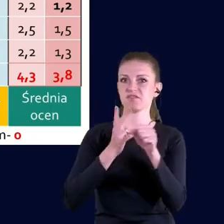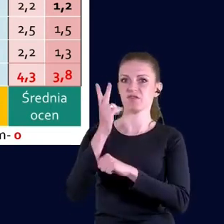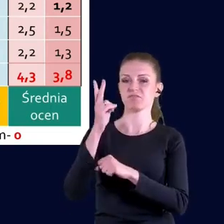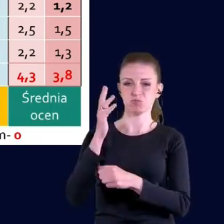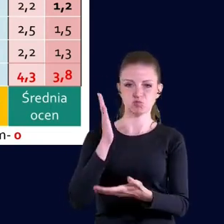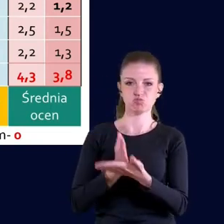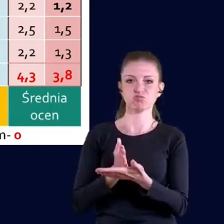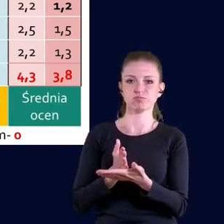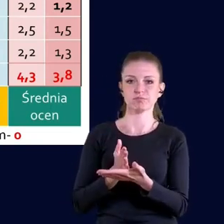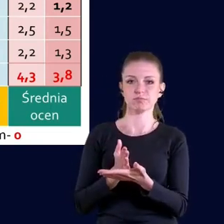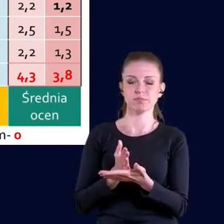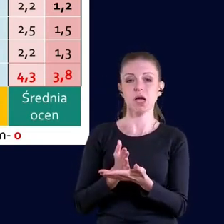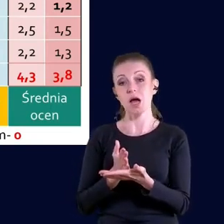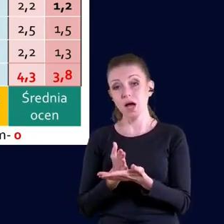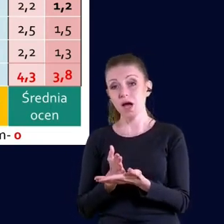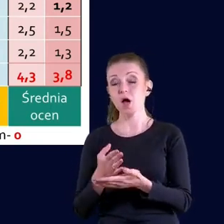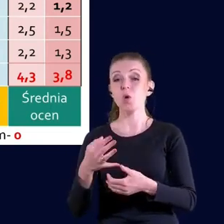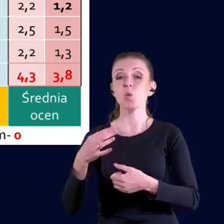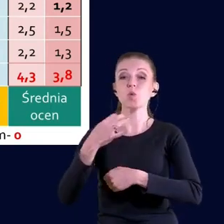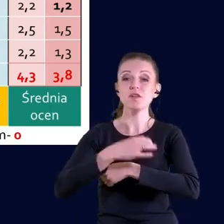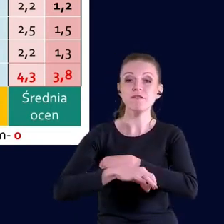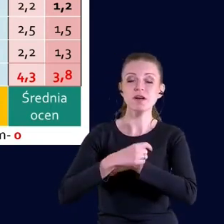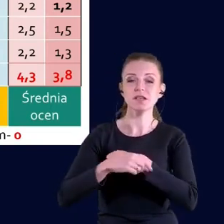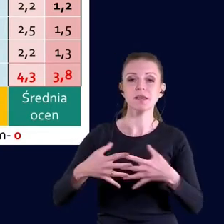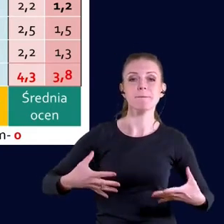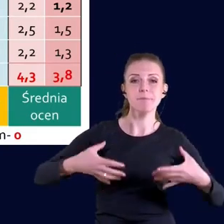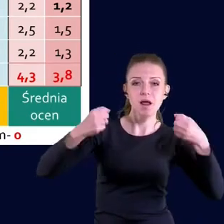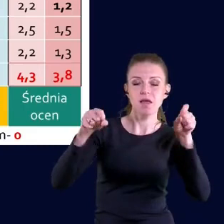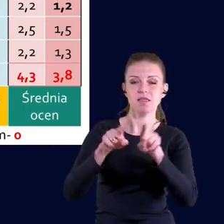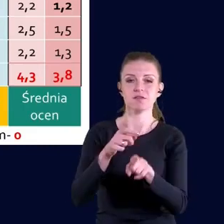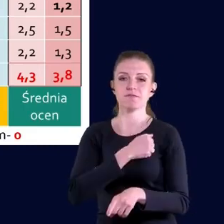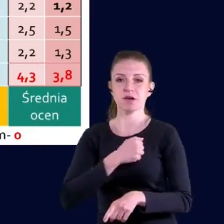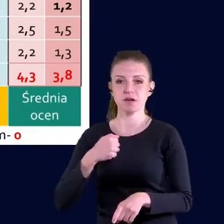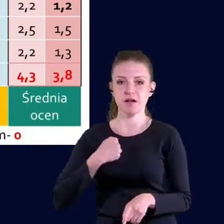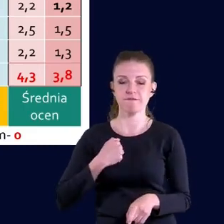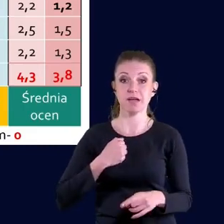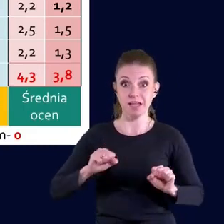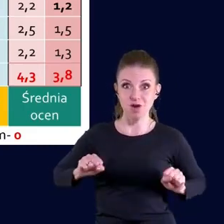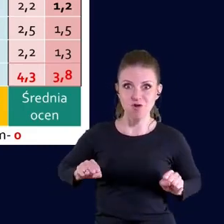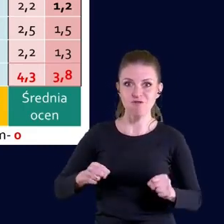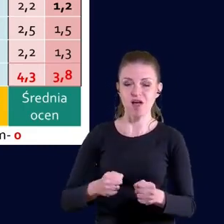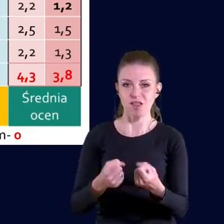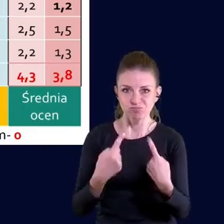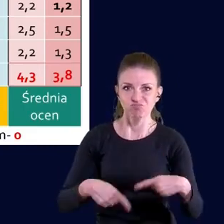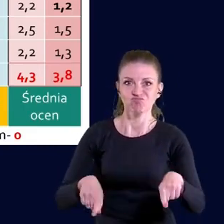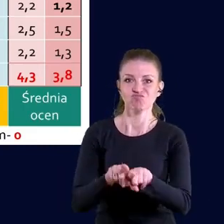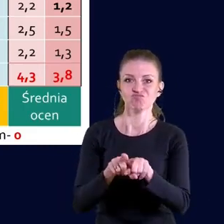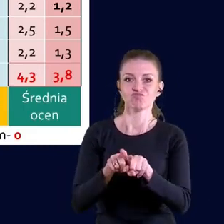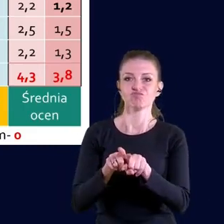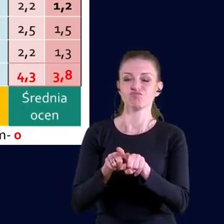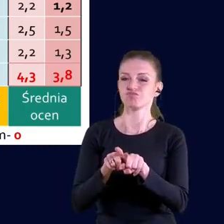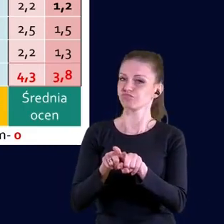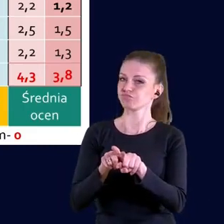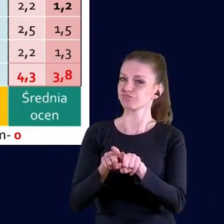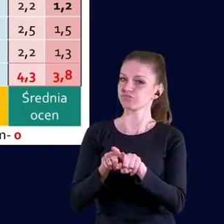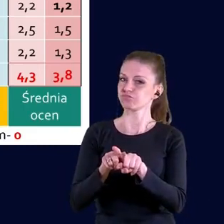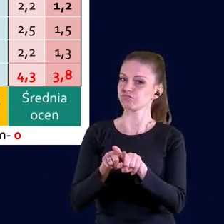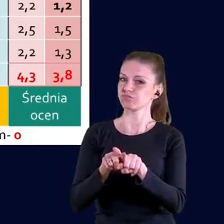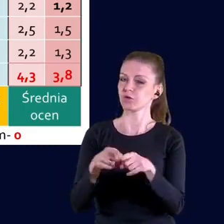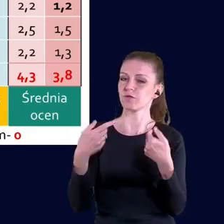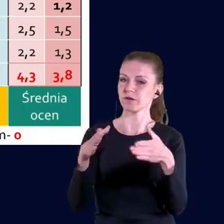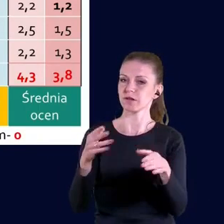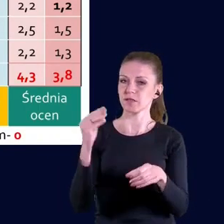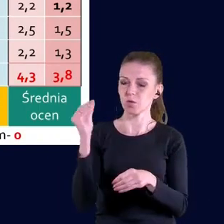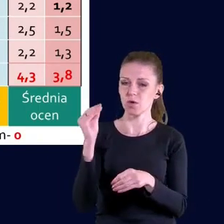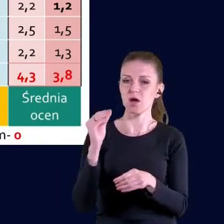Podczas gdy na uniwersytetach w Pradze i w Warszawie to zaangażowanie wdrożenie Przepraszam obszarów otwartej